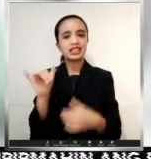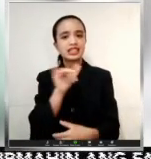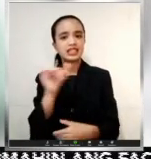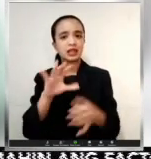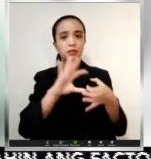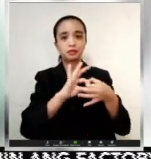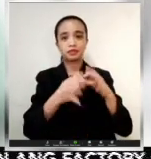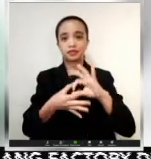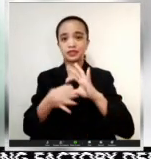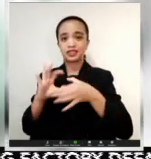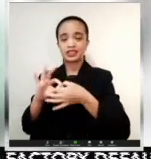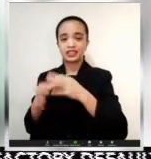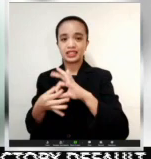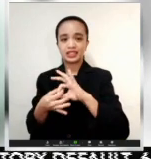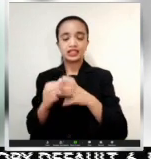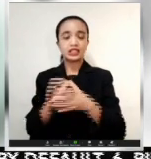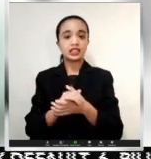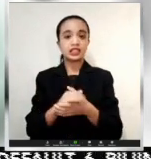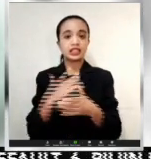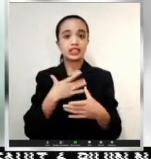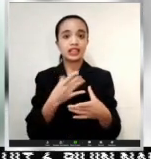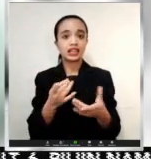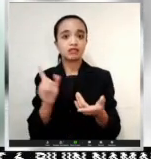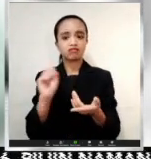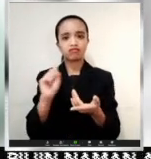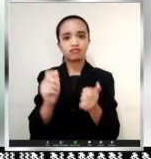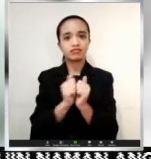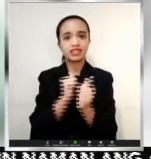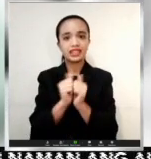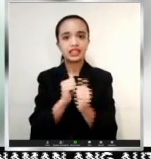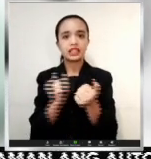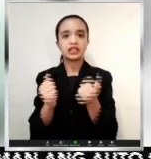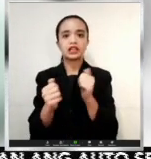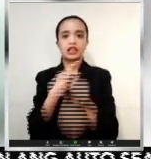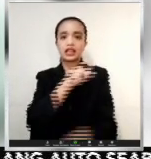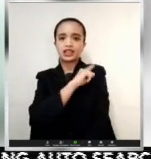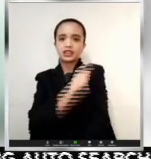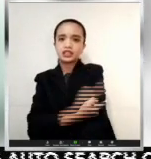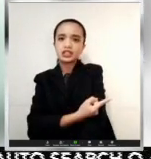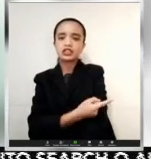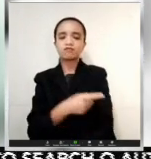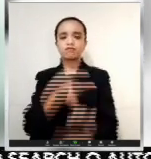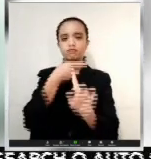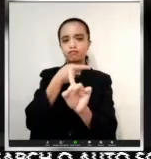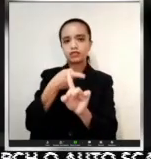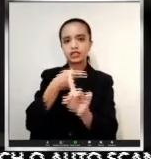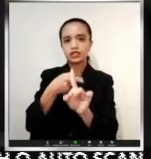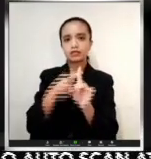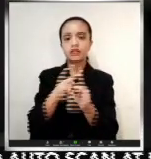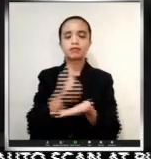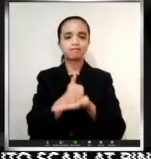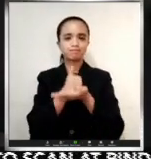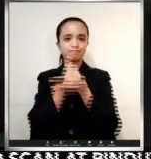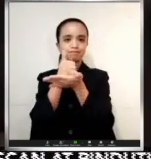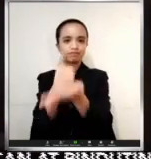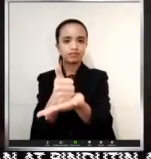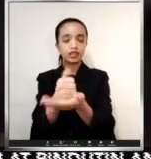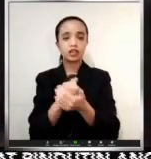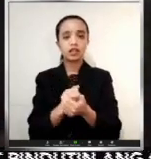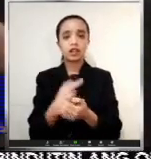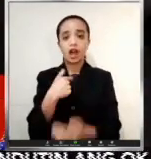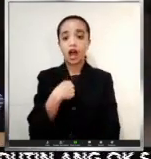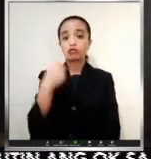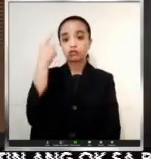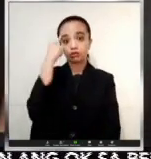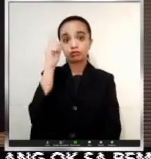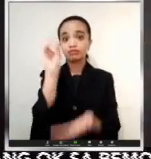parang nag-signify siya ng energy, ng optimism, and resilience. And so I thought na yung design na yon would